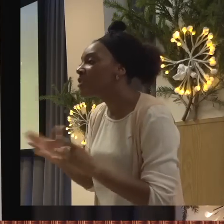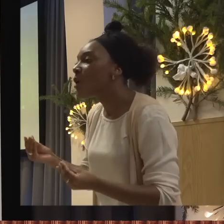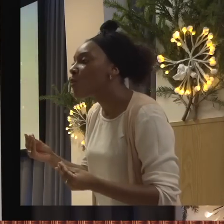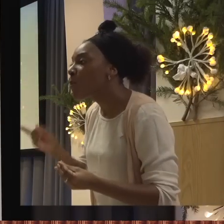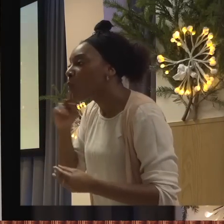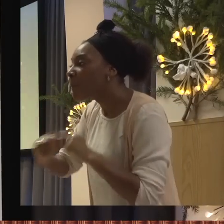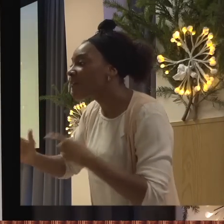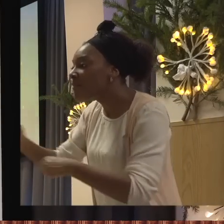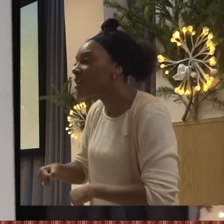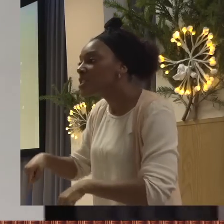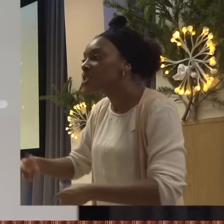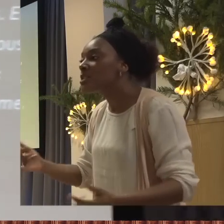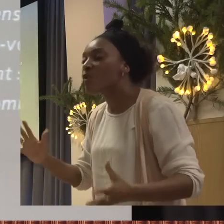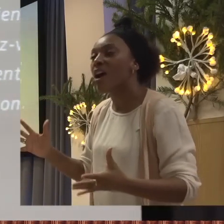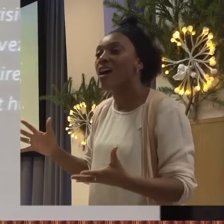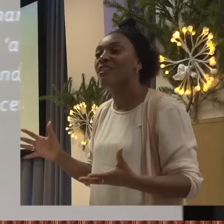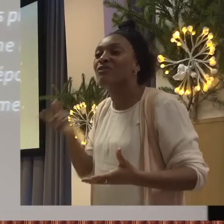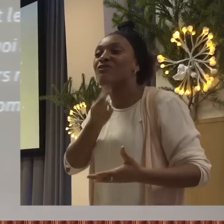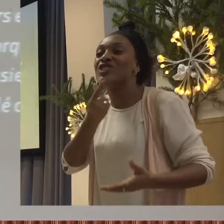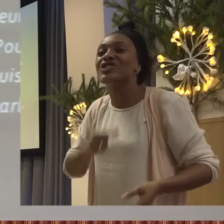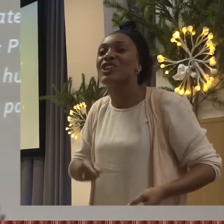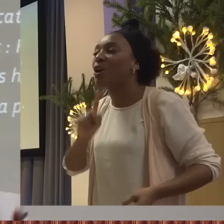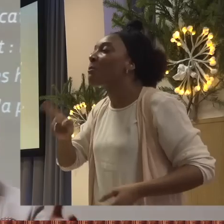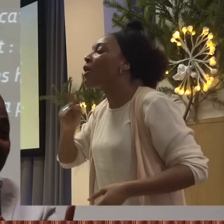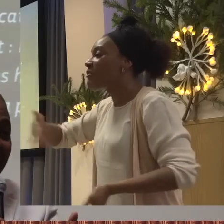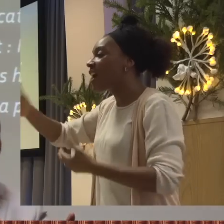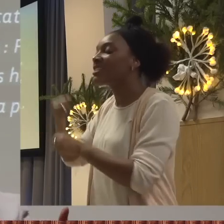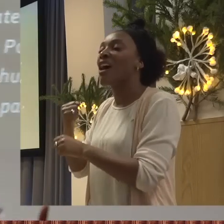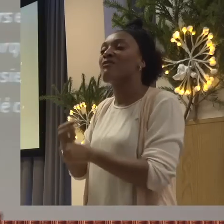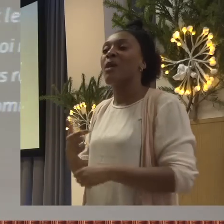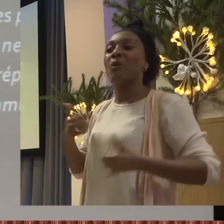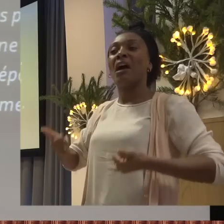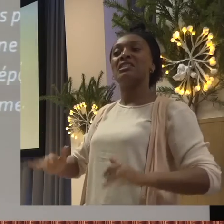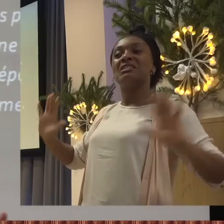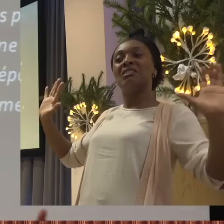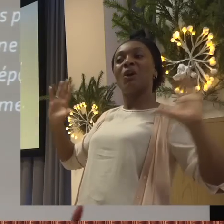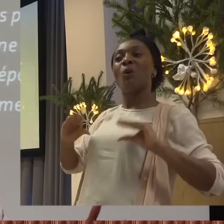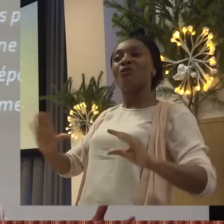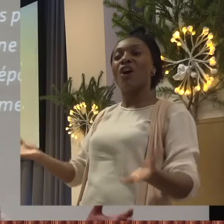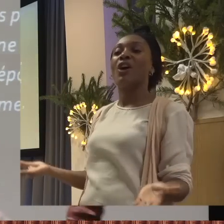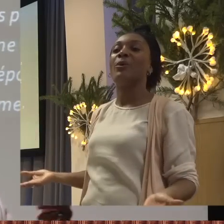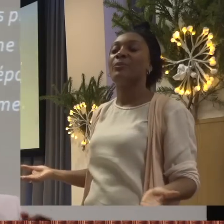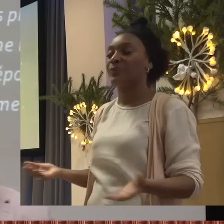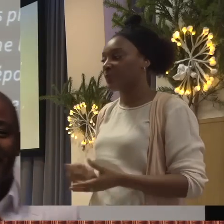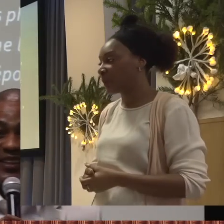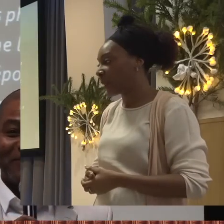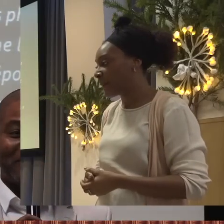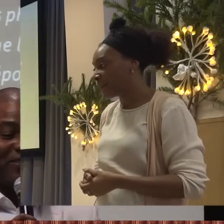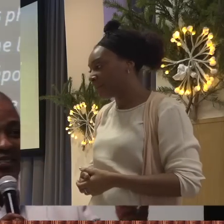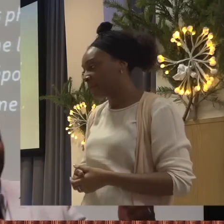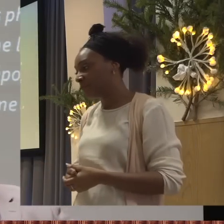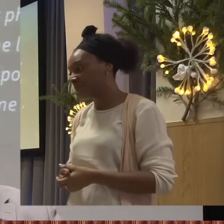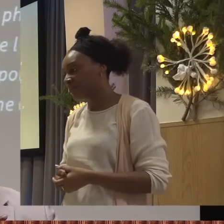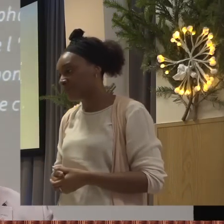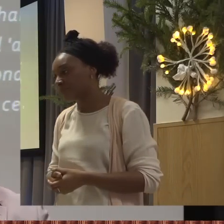C'est comme vous voyez Teddy Riner et on te dit de le prendre et de le ramener. Tu dis, mais